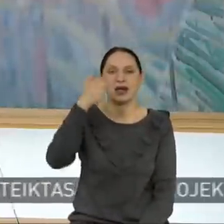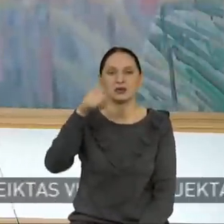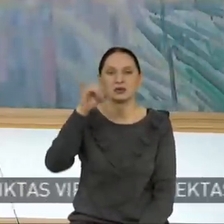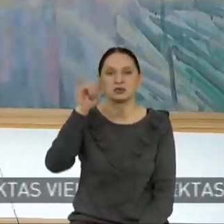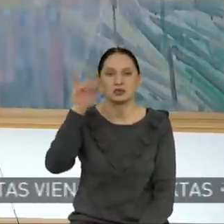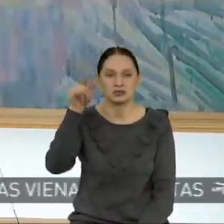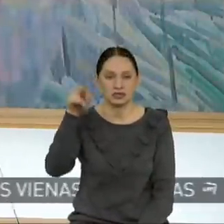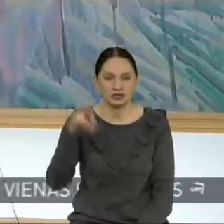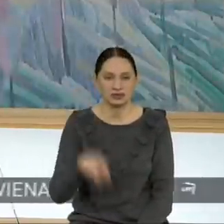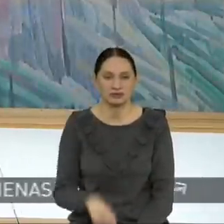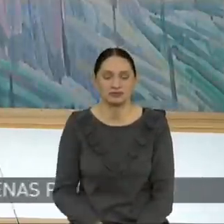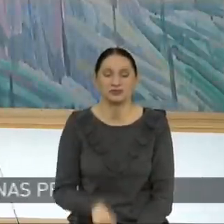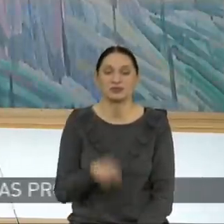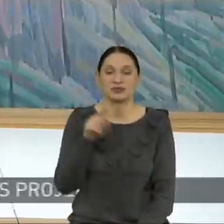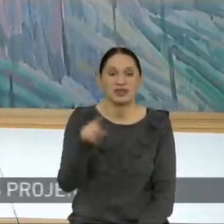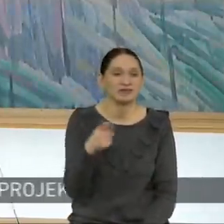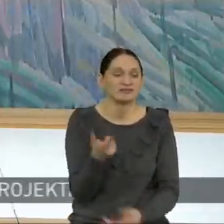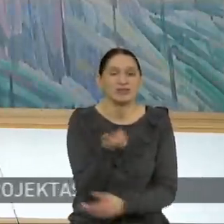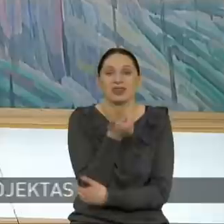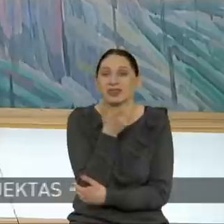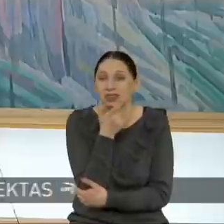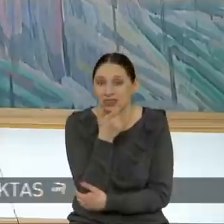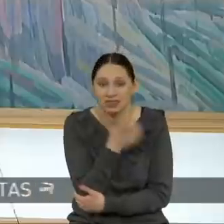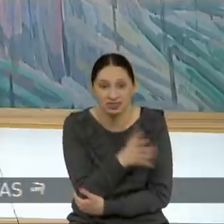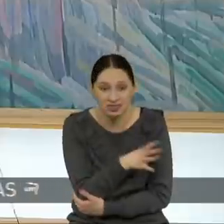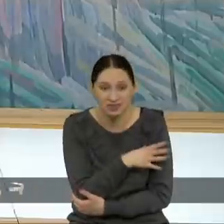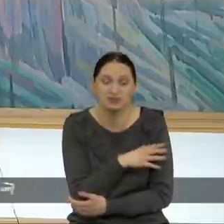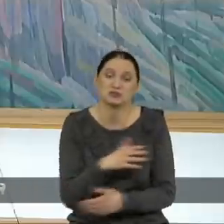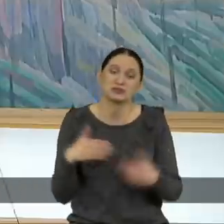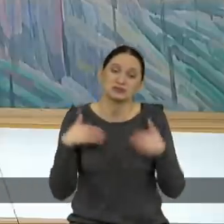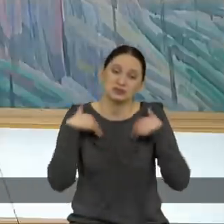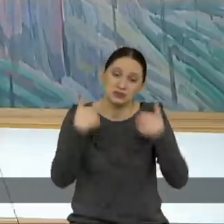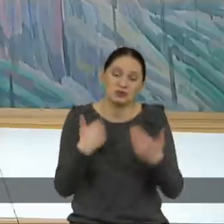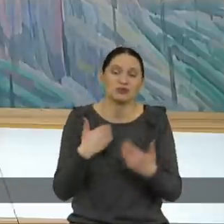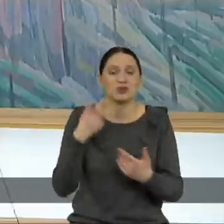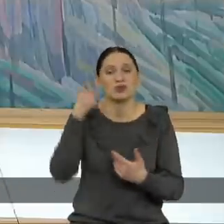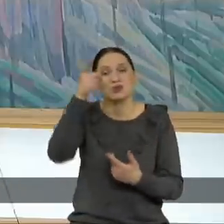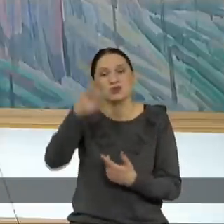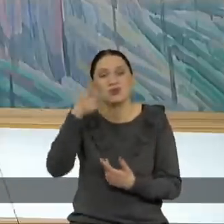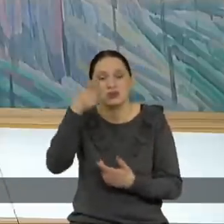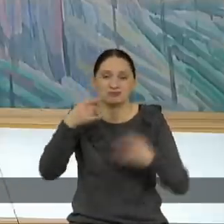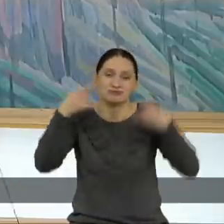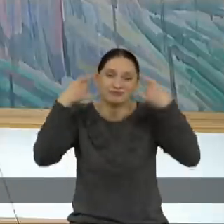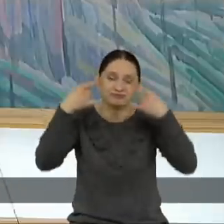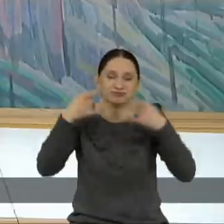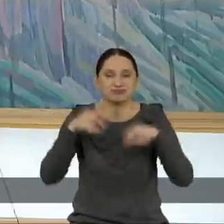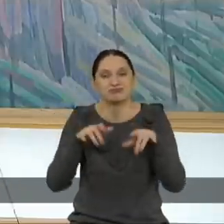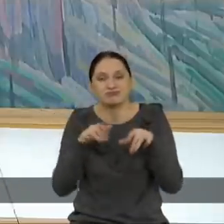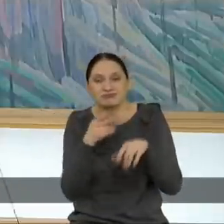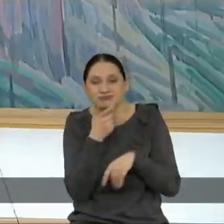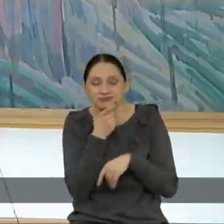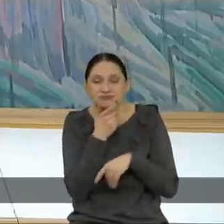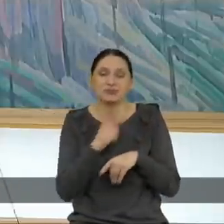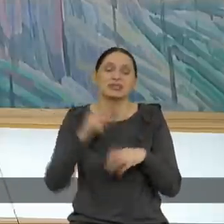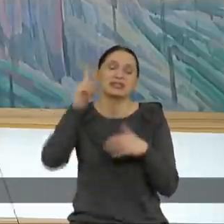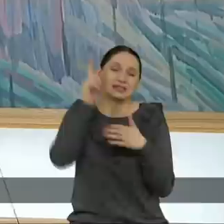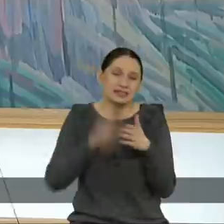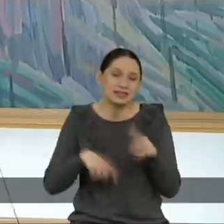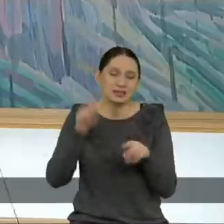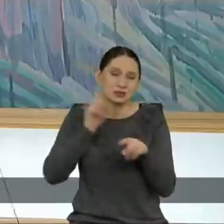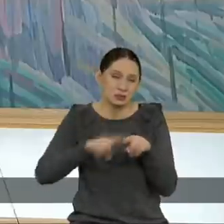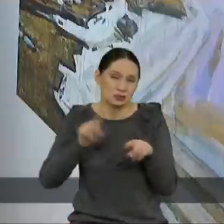Kol galerijos neveikia, menininkė savo darbus kviečia pamatyti virtualiai, tačiau tikisi, kad netrukus parodą bus galima apžiūrėti ir